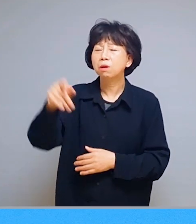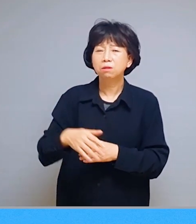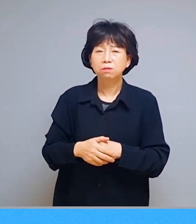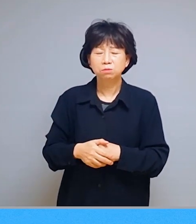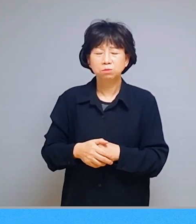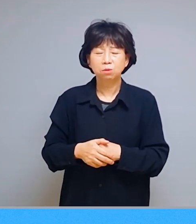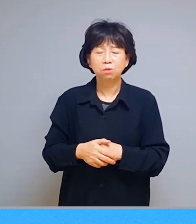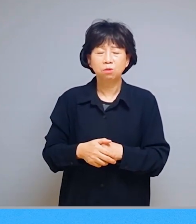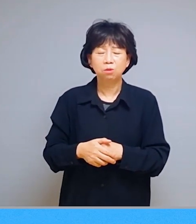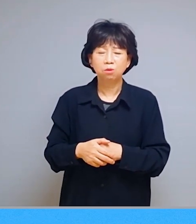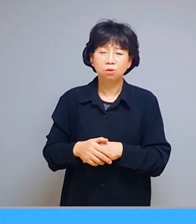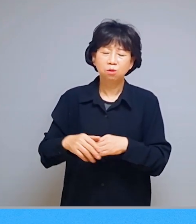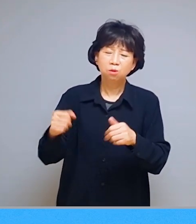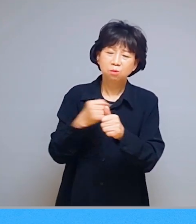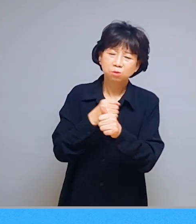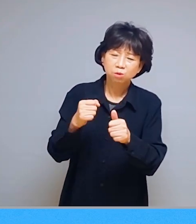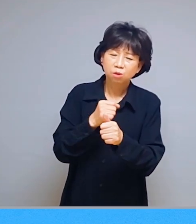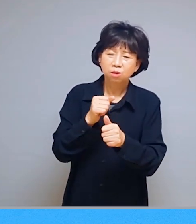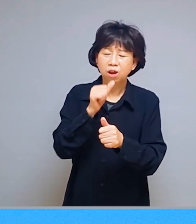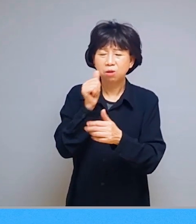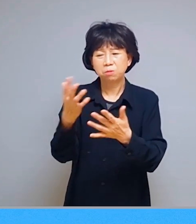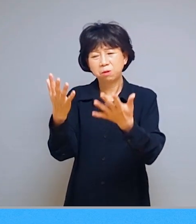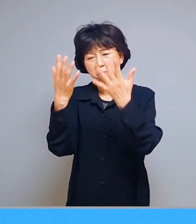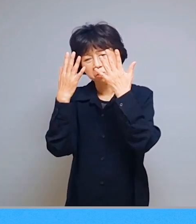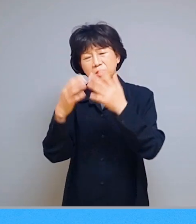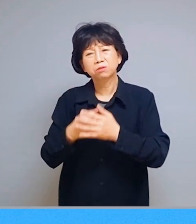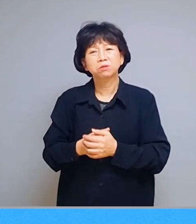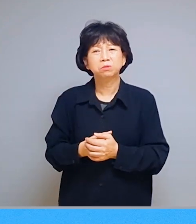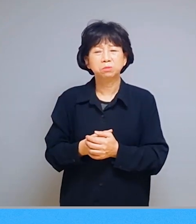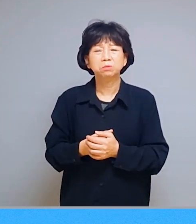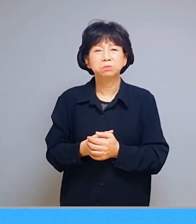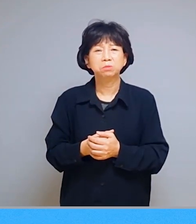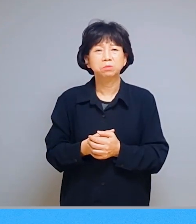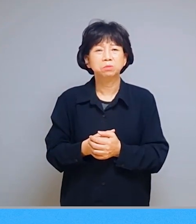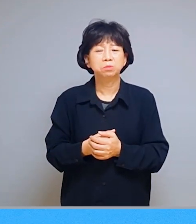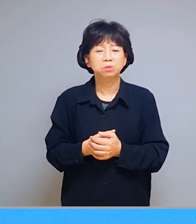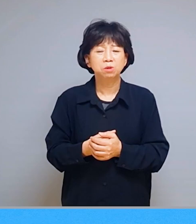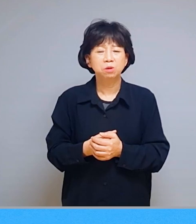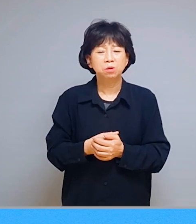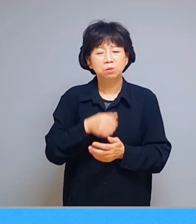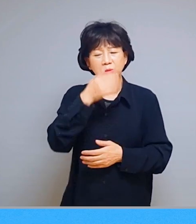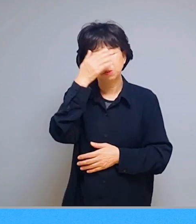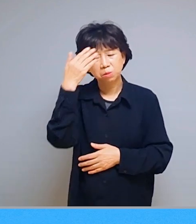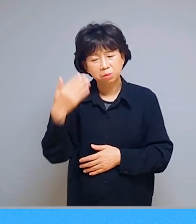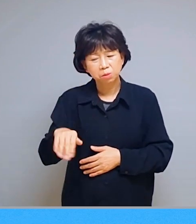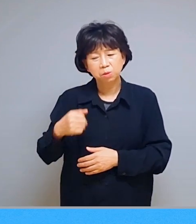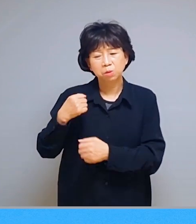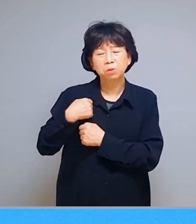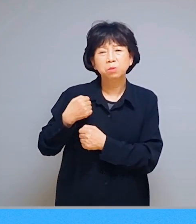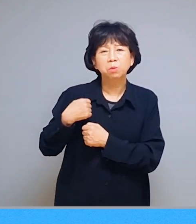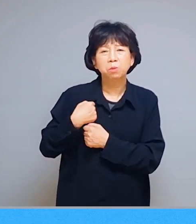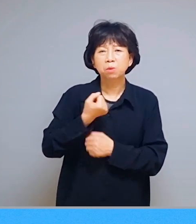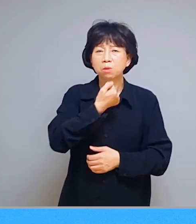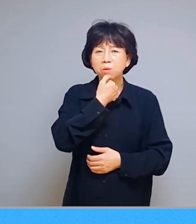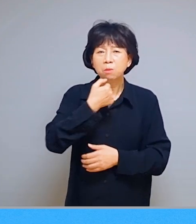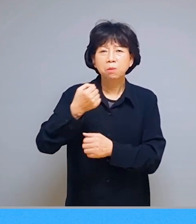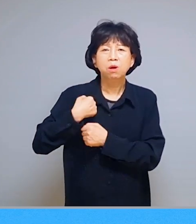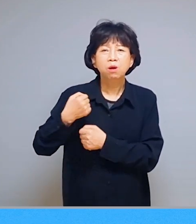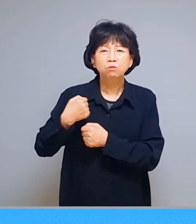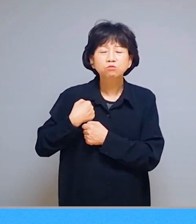폭동 가운데 죽을 위기에 처해 있는 거죠. 그때 그래도 간신히 로마 군대가 개입을 하던